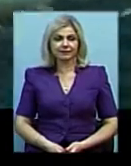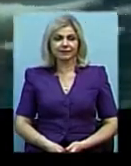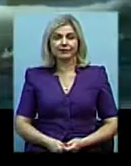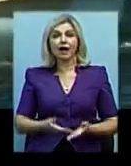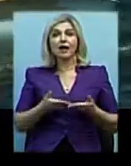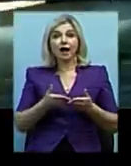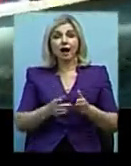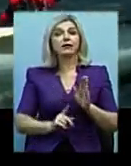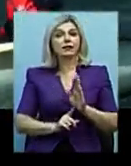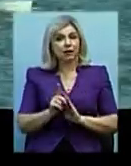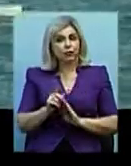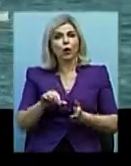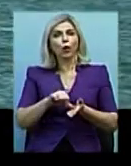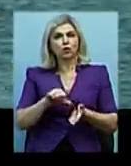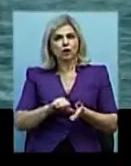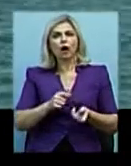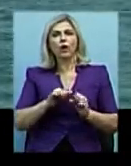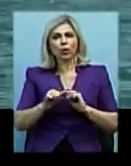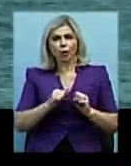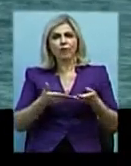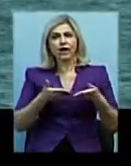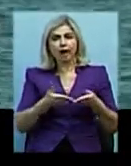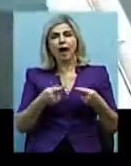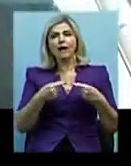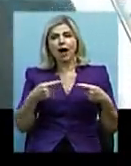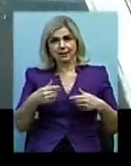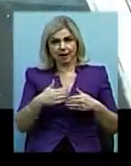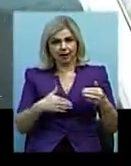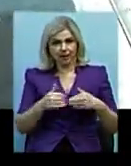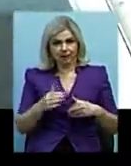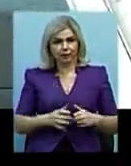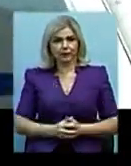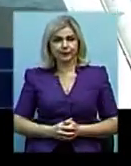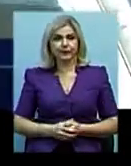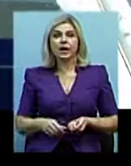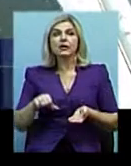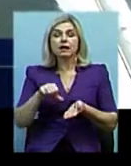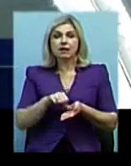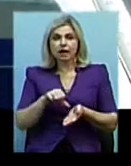Регата стартувала. Учасники керують яхтами різних класів.